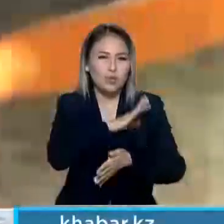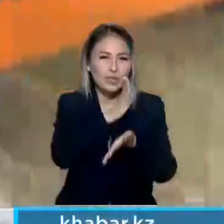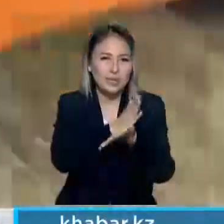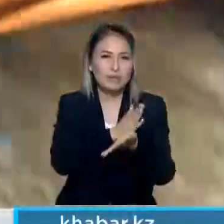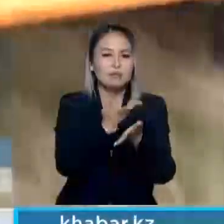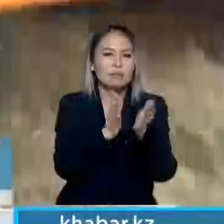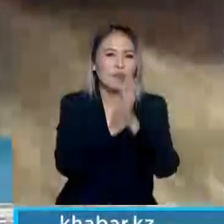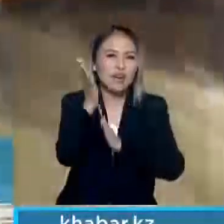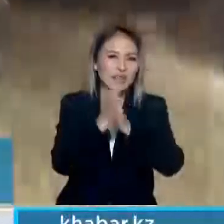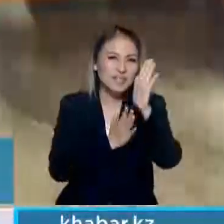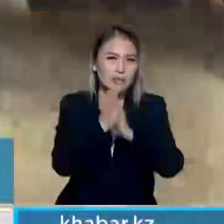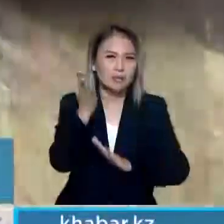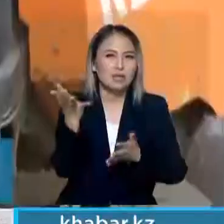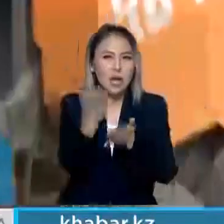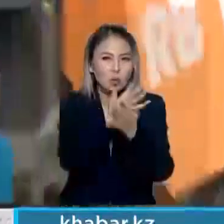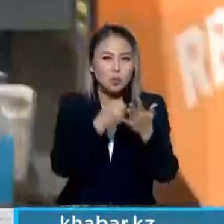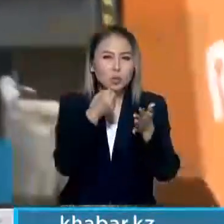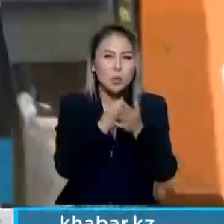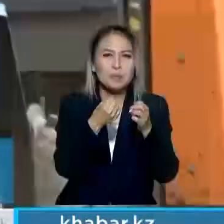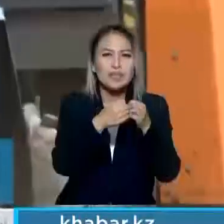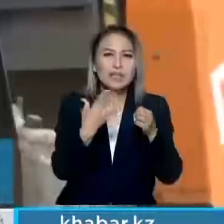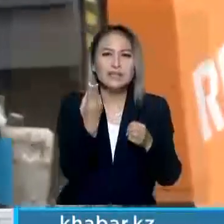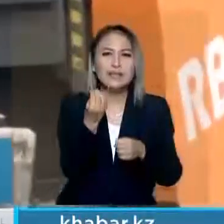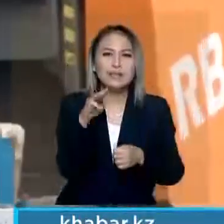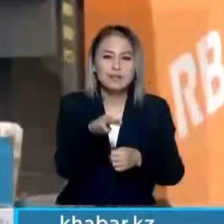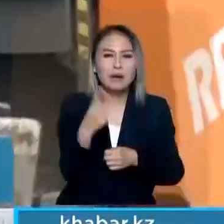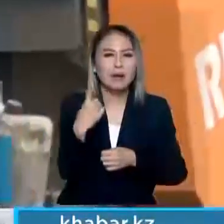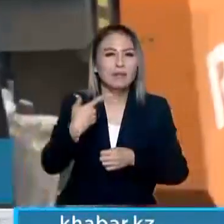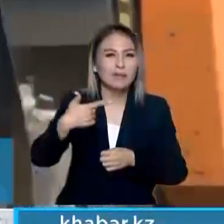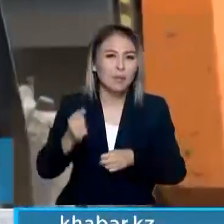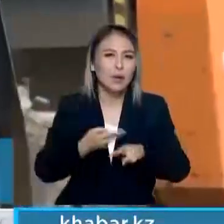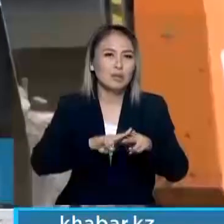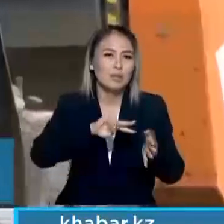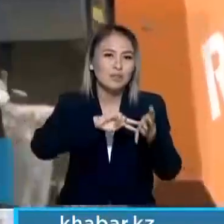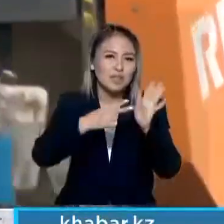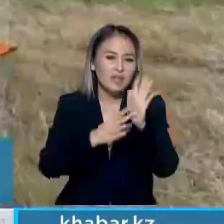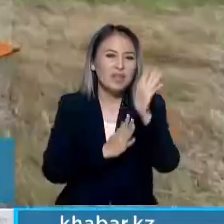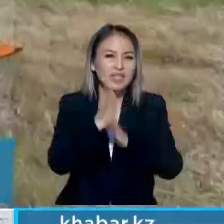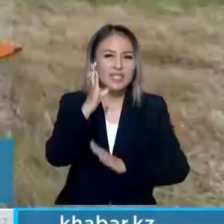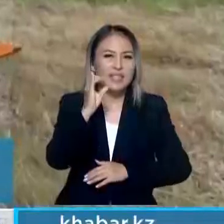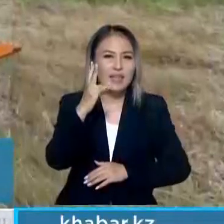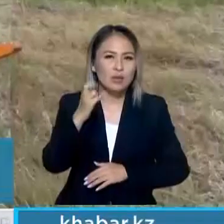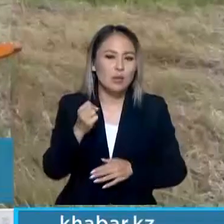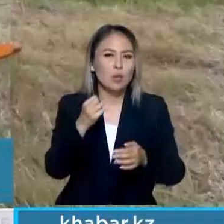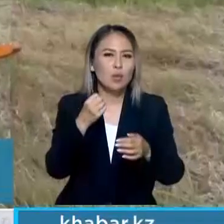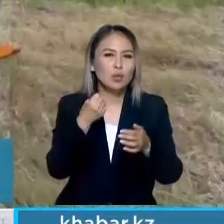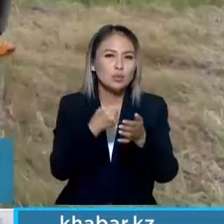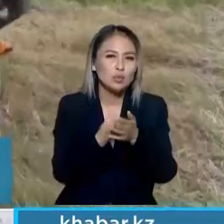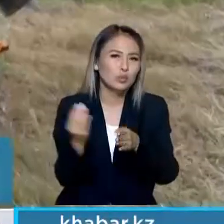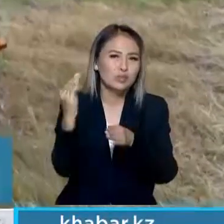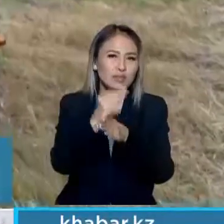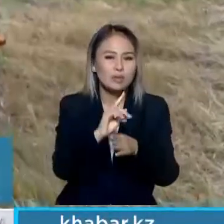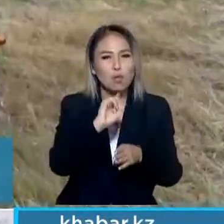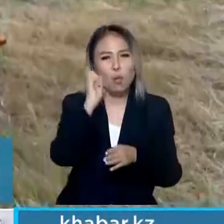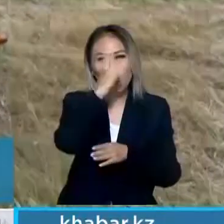полей. Травостой при сборе дает до 15 центнеров с гектара. Поэтому план по заготовке сена в регионе подняли до полуторагодичного